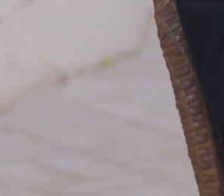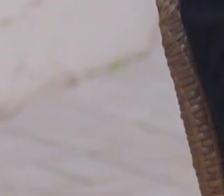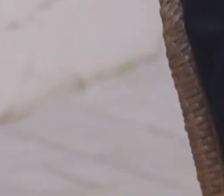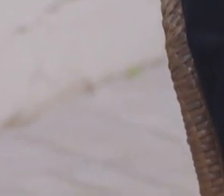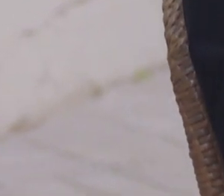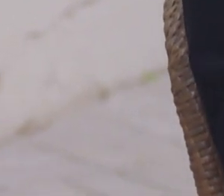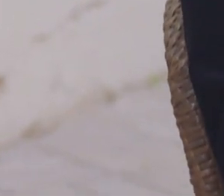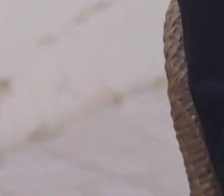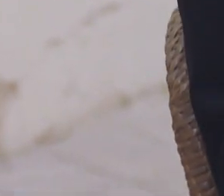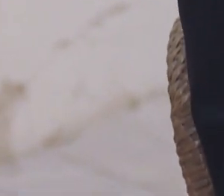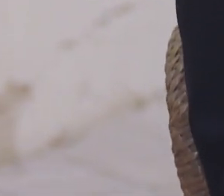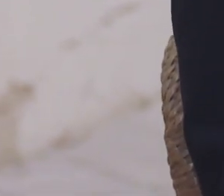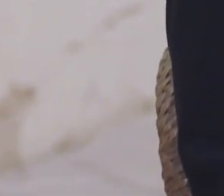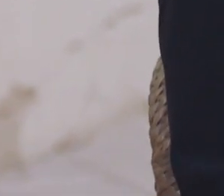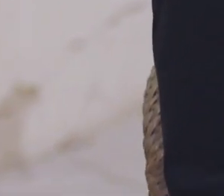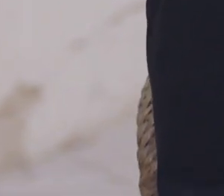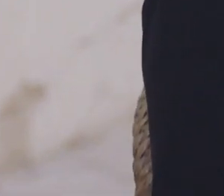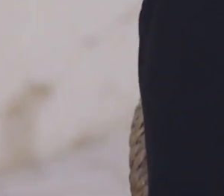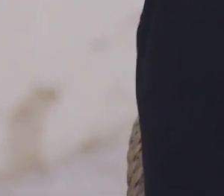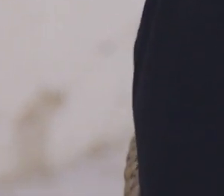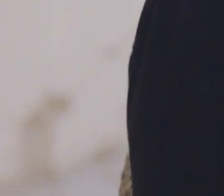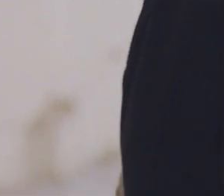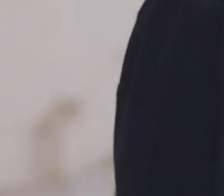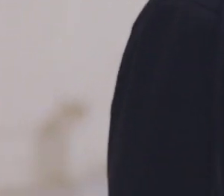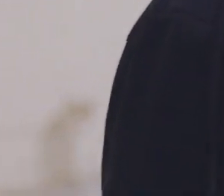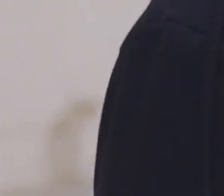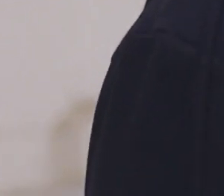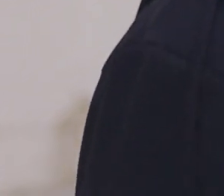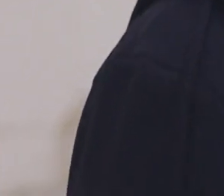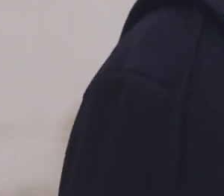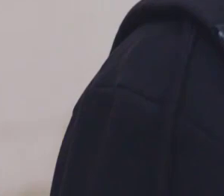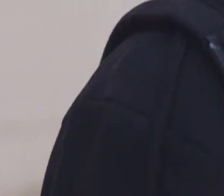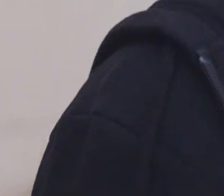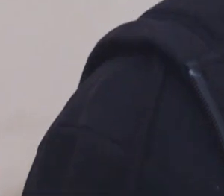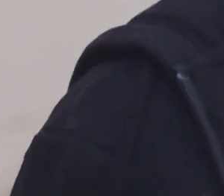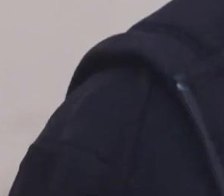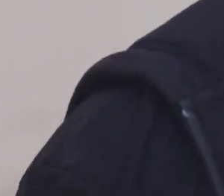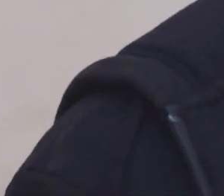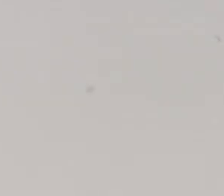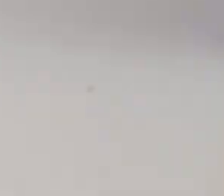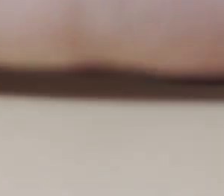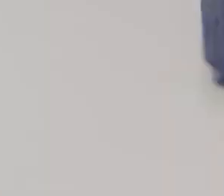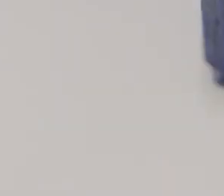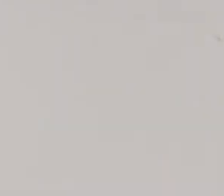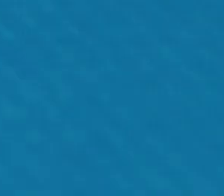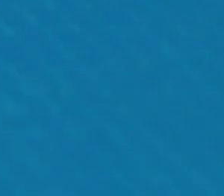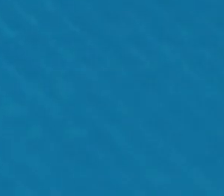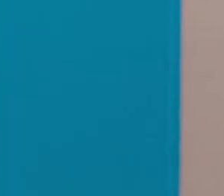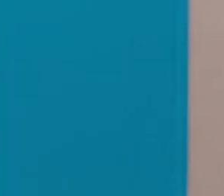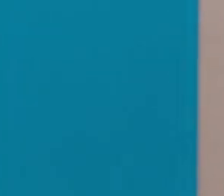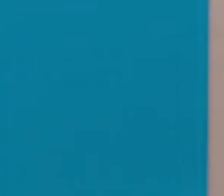שלך להשפיע. בתשעה באפריל אתה הולך להצביע. לא חייב למוש, הוא לא ידע.